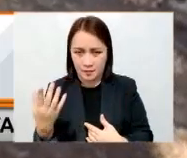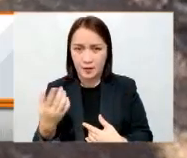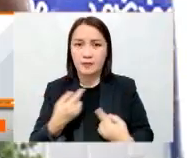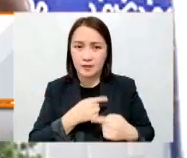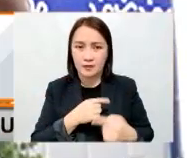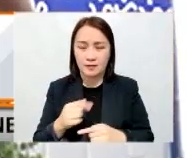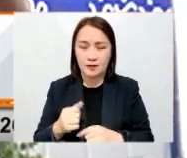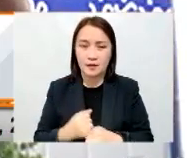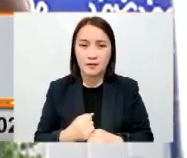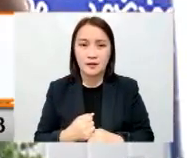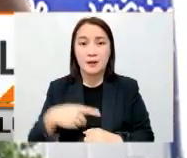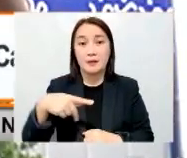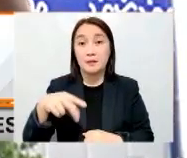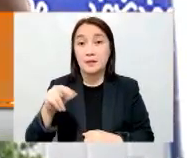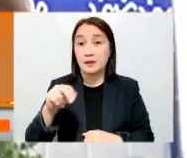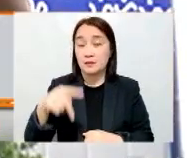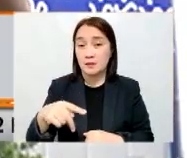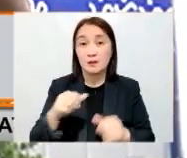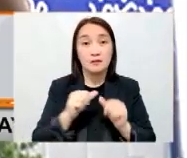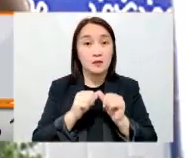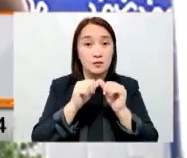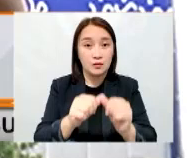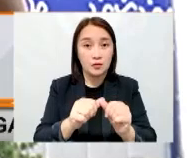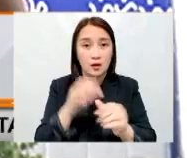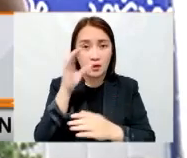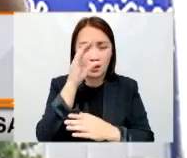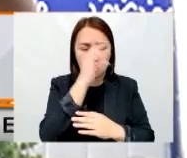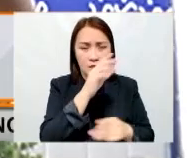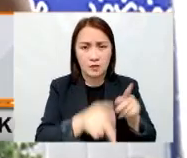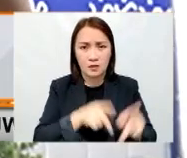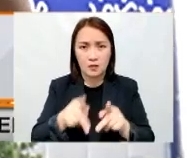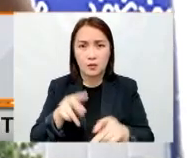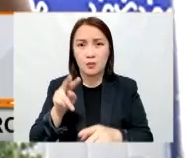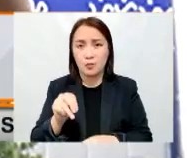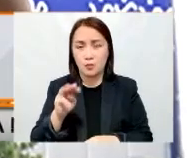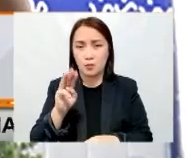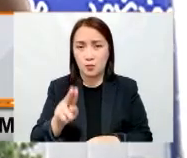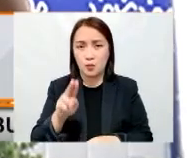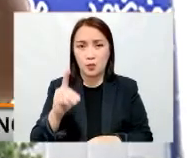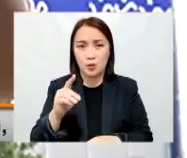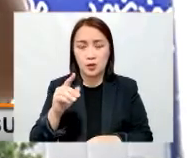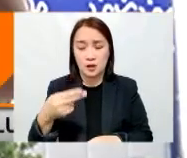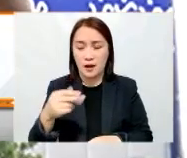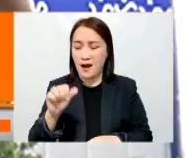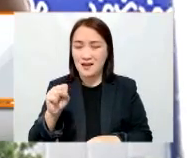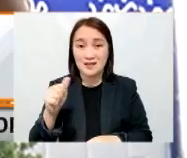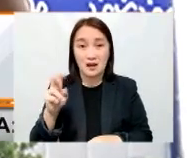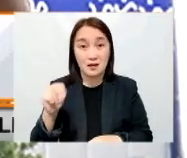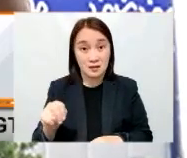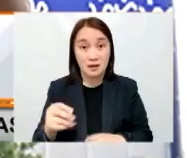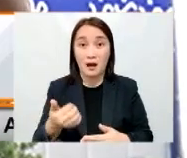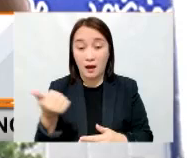PNP, nagpapatuloy pa ang manhunt operations laban kay Mudhasan at sa kanyang mga tauhan. Mas paigtingin din ang mga checkpoints sa